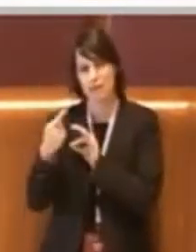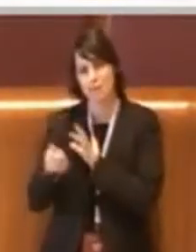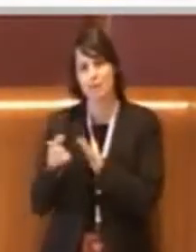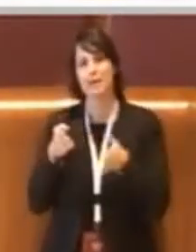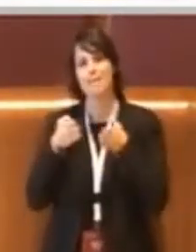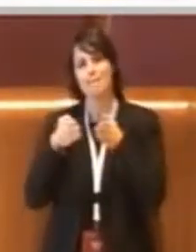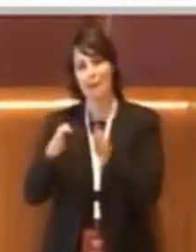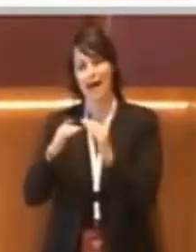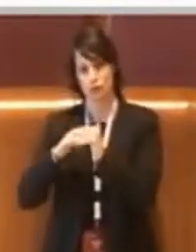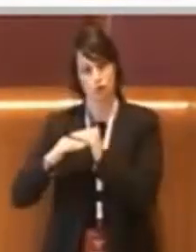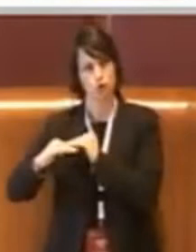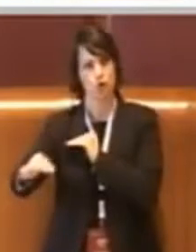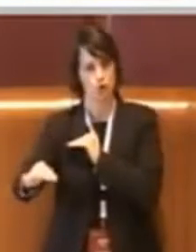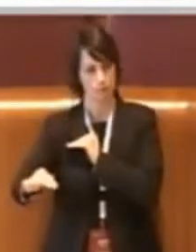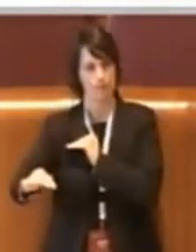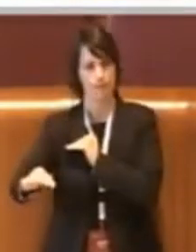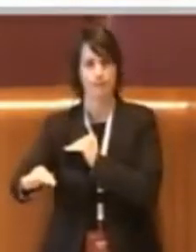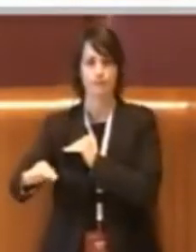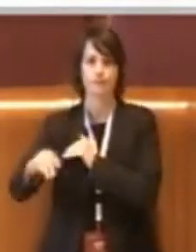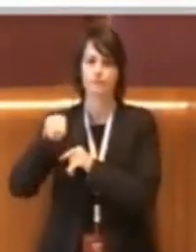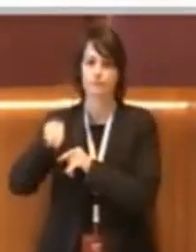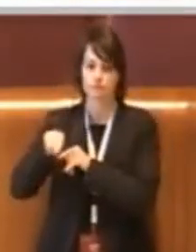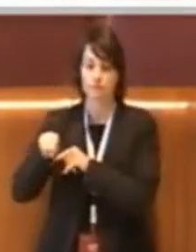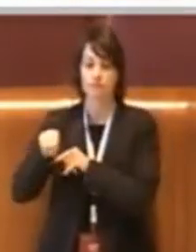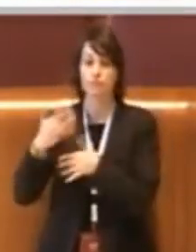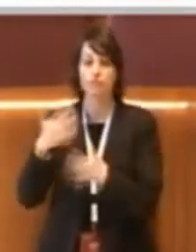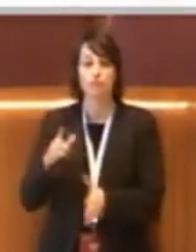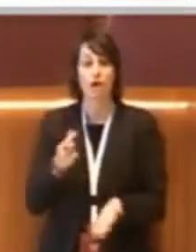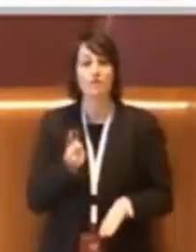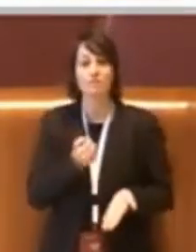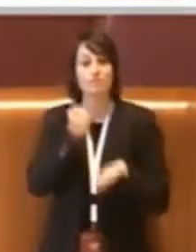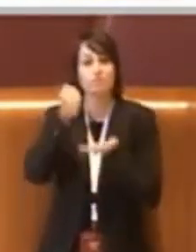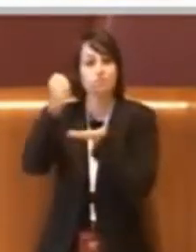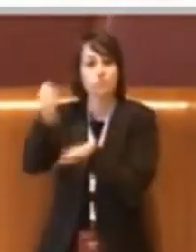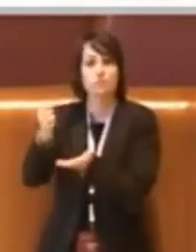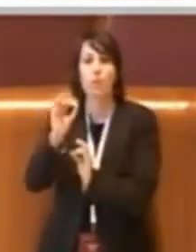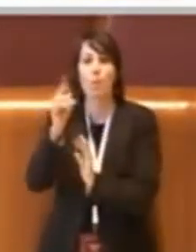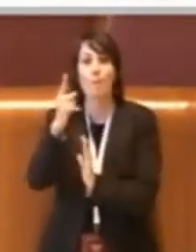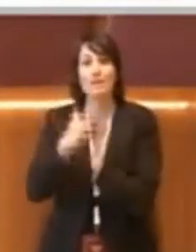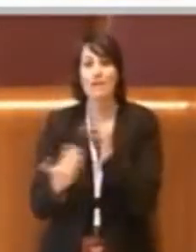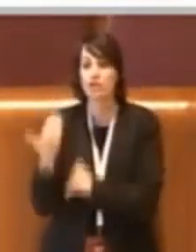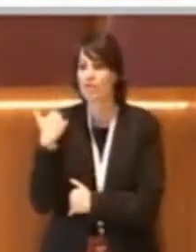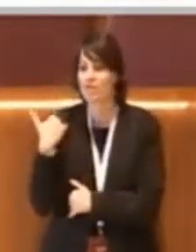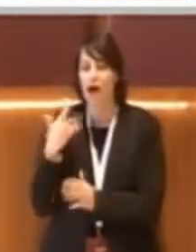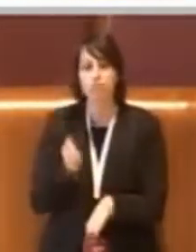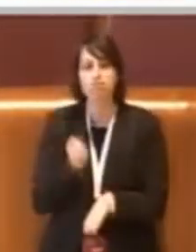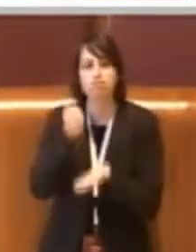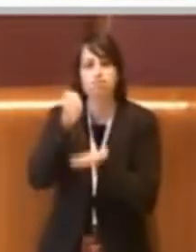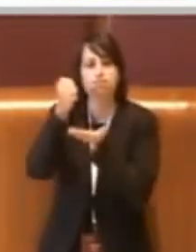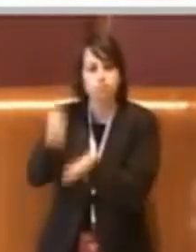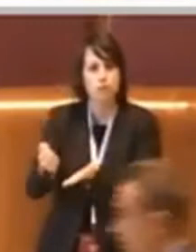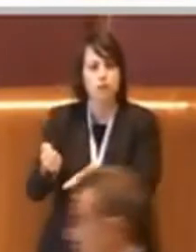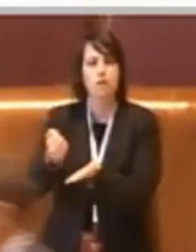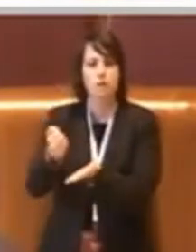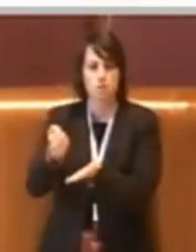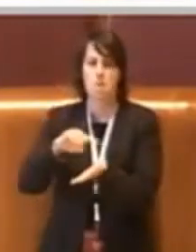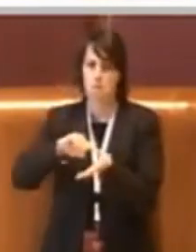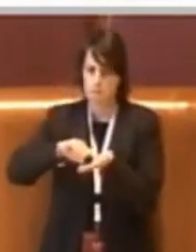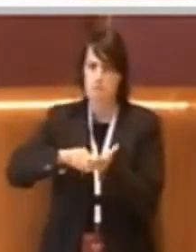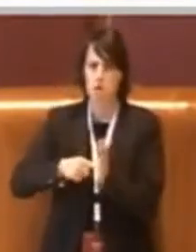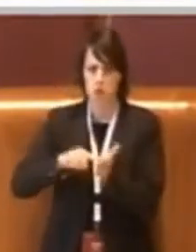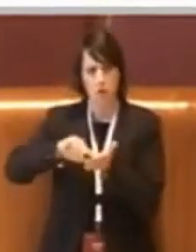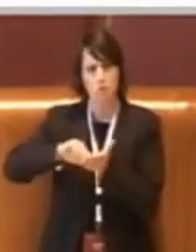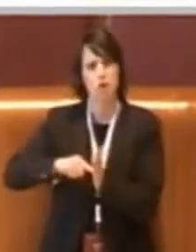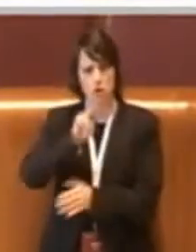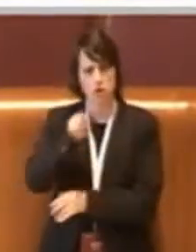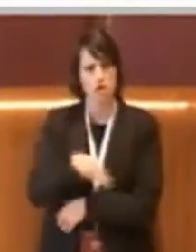stradale, sono stati quindi stanziati nemmeno un mese e mezzo fa moltissimi, insomma diversi milioni di